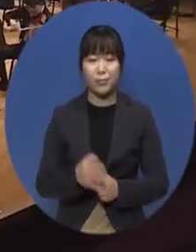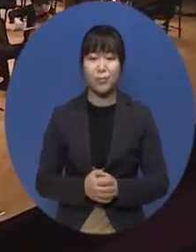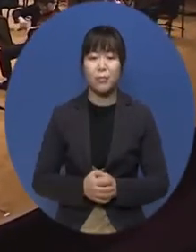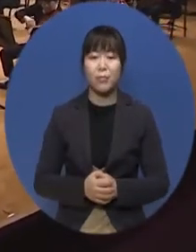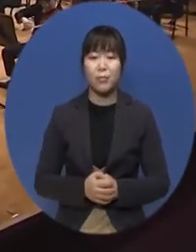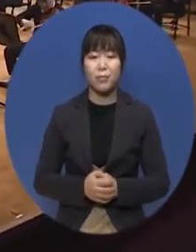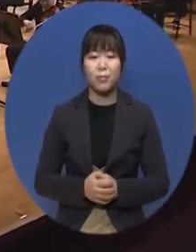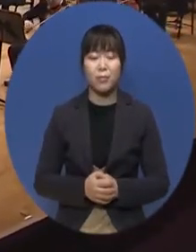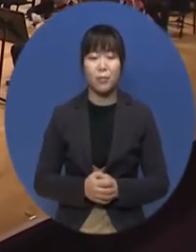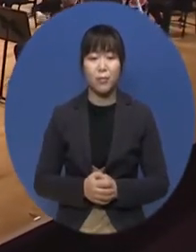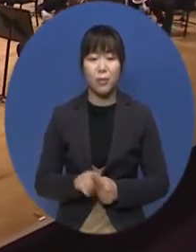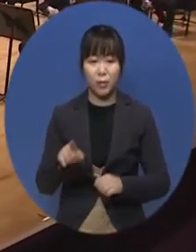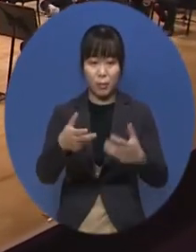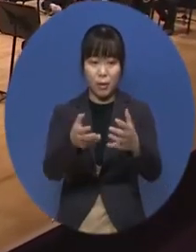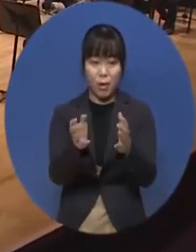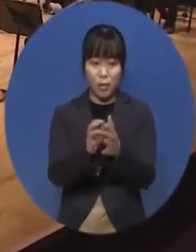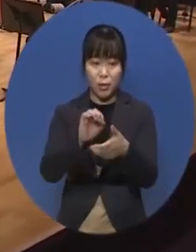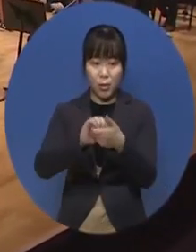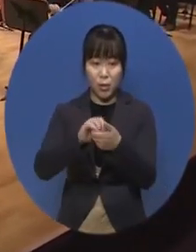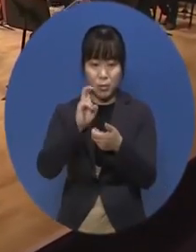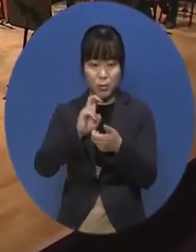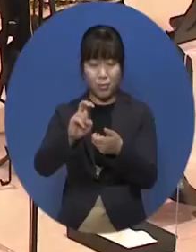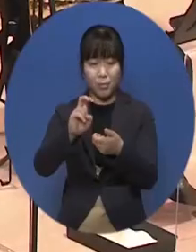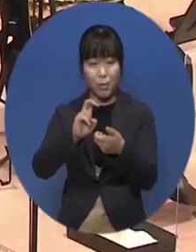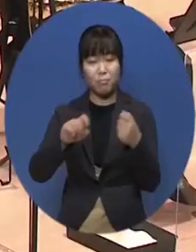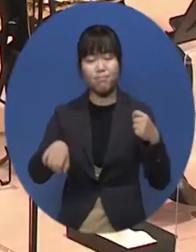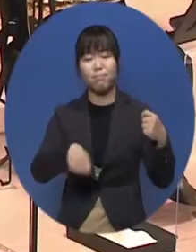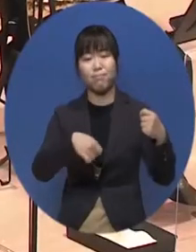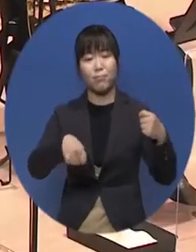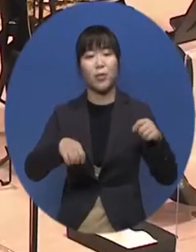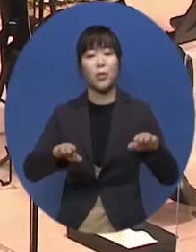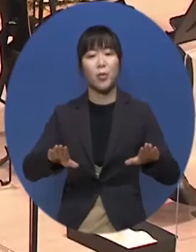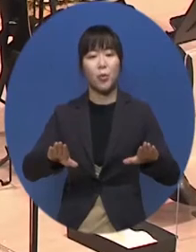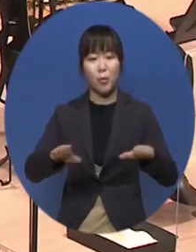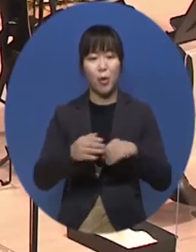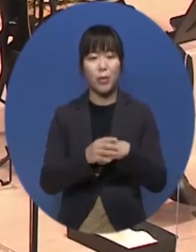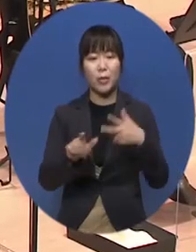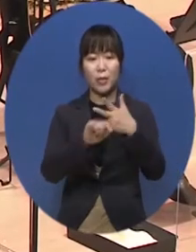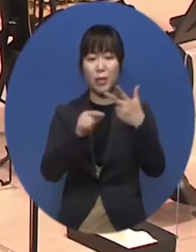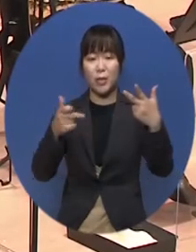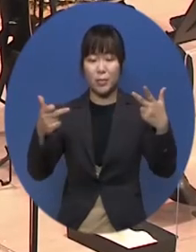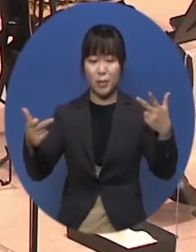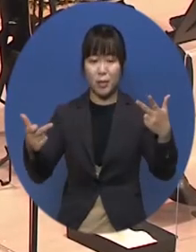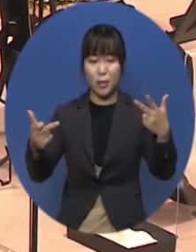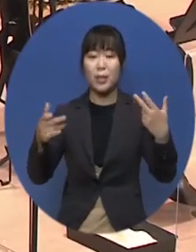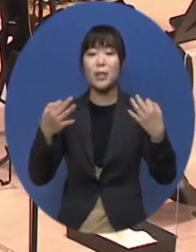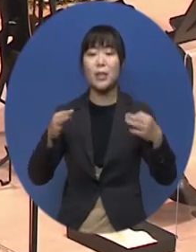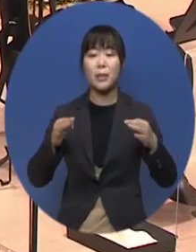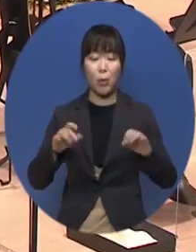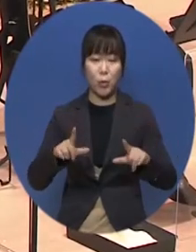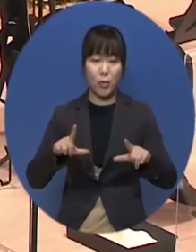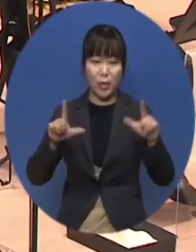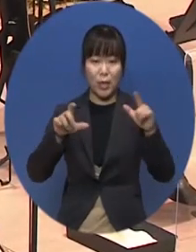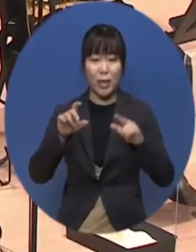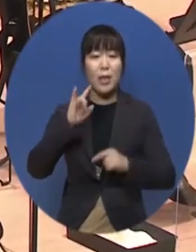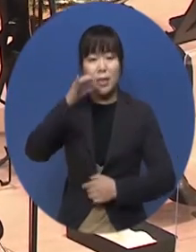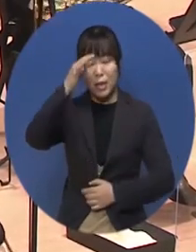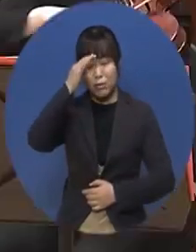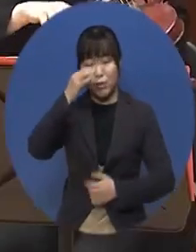코리안 심포니 오케스트라의 정기 연주회 모차르트 공연이 7월 17일 금요일 예술의 전당 콘서트홀에서